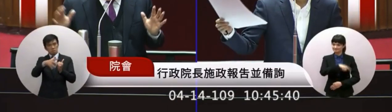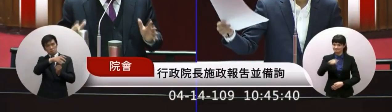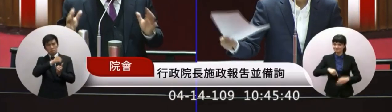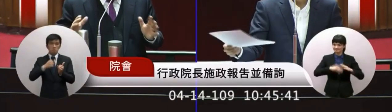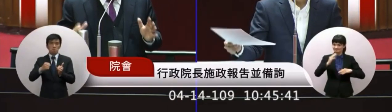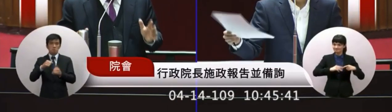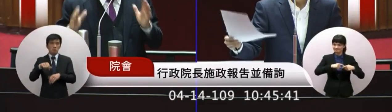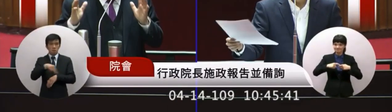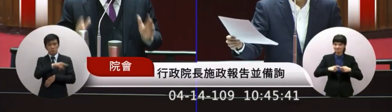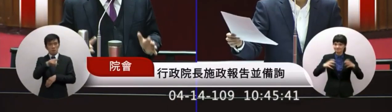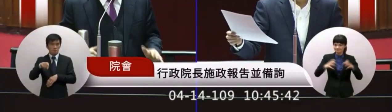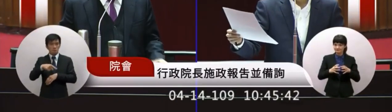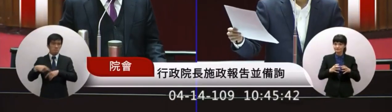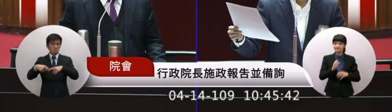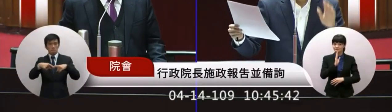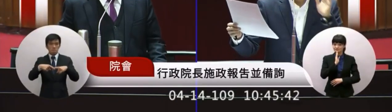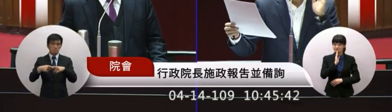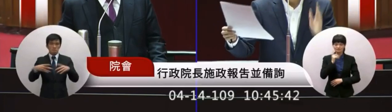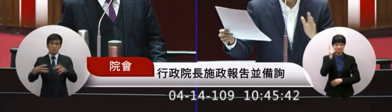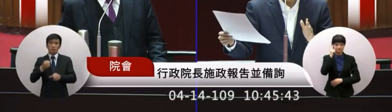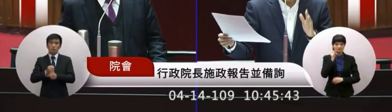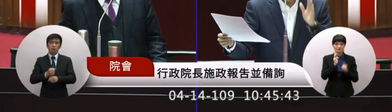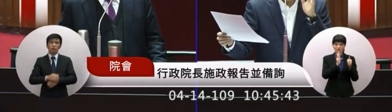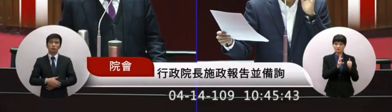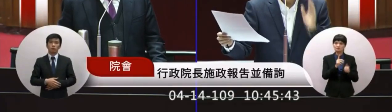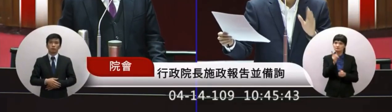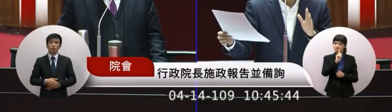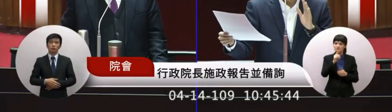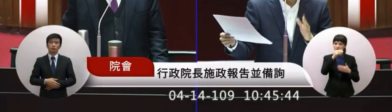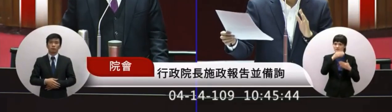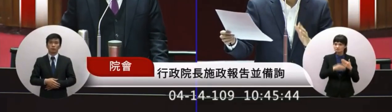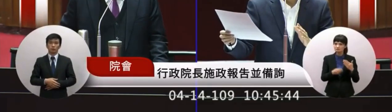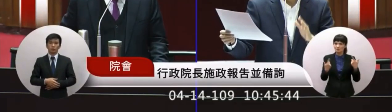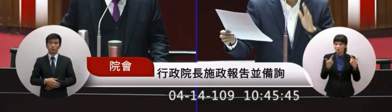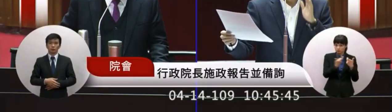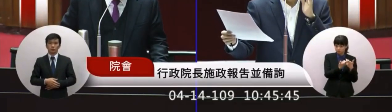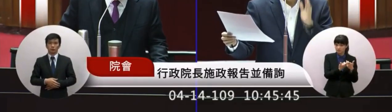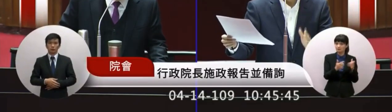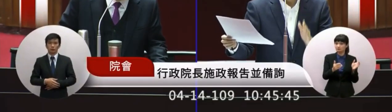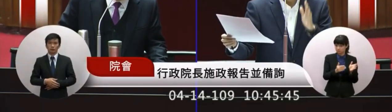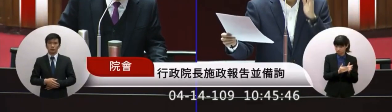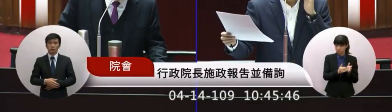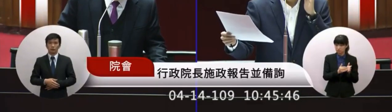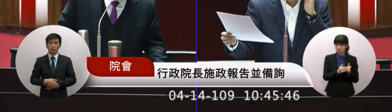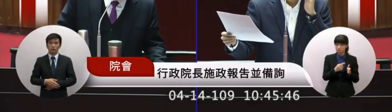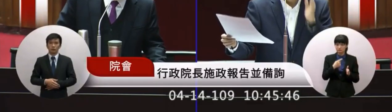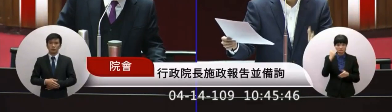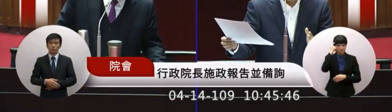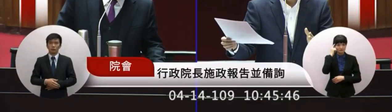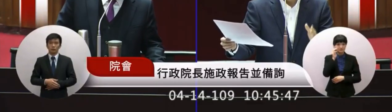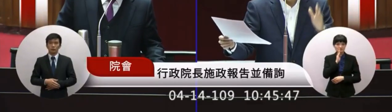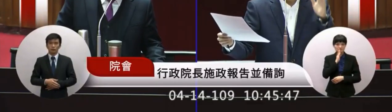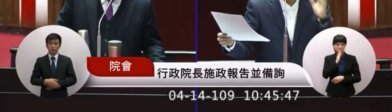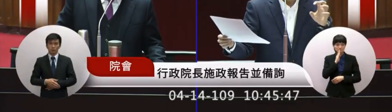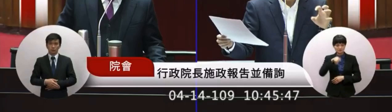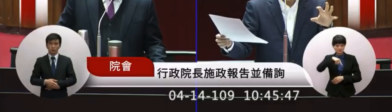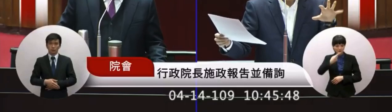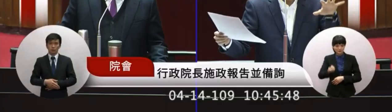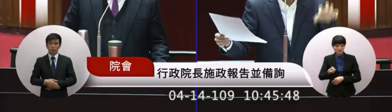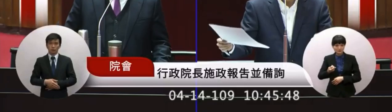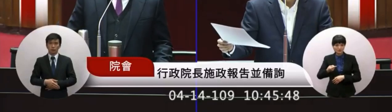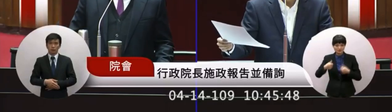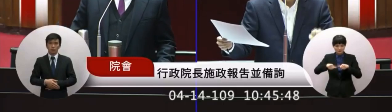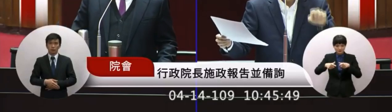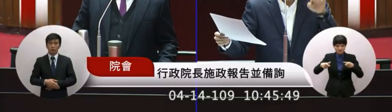啦， 我们问的就是讲 哪些依据、哪些条件满足，就是表示我们可以开始用振兴抵用券。疫